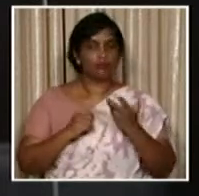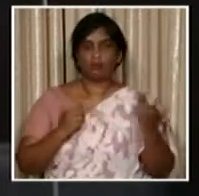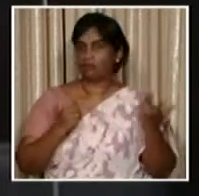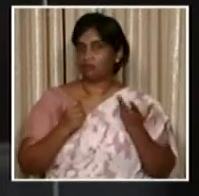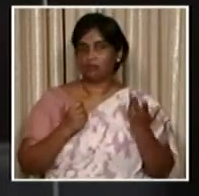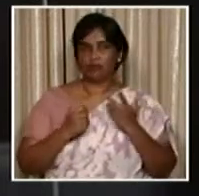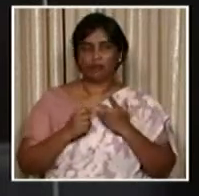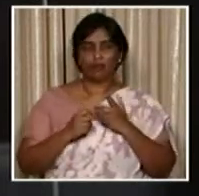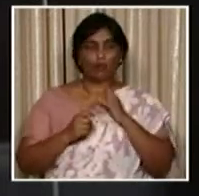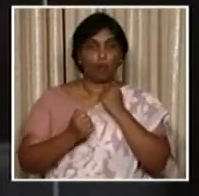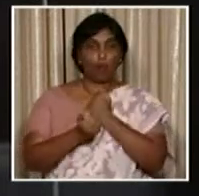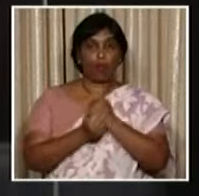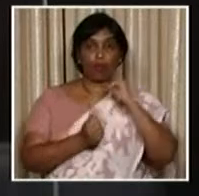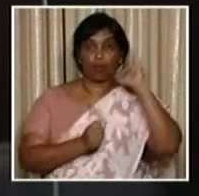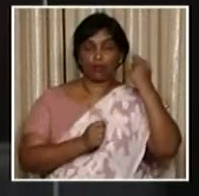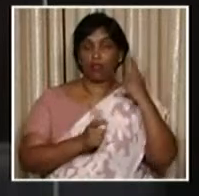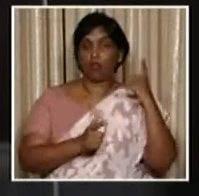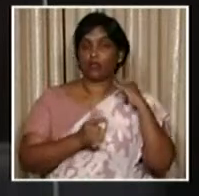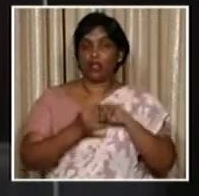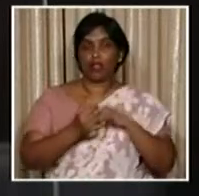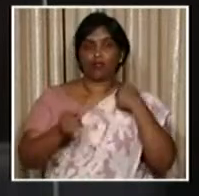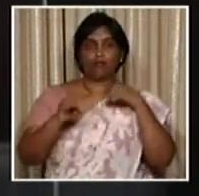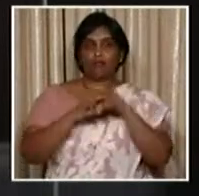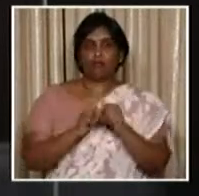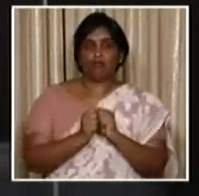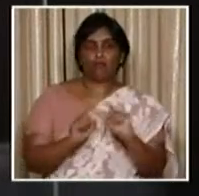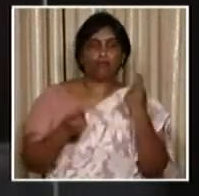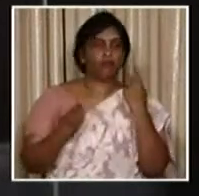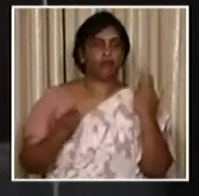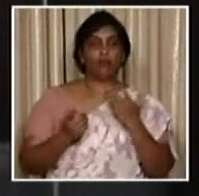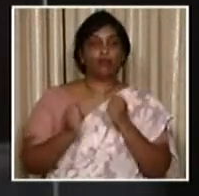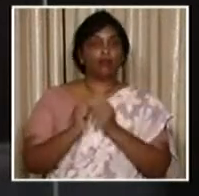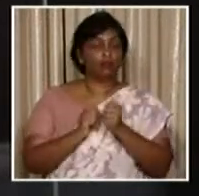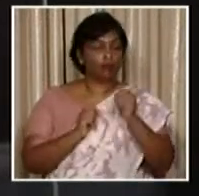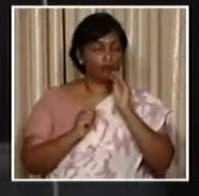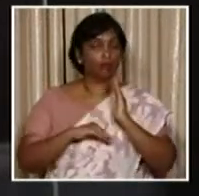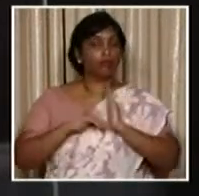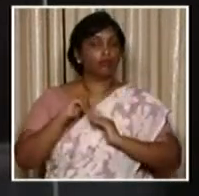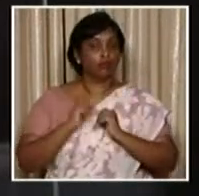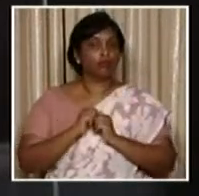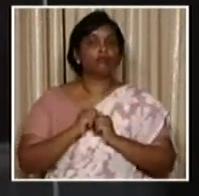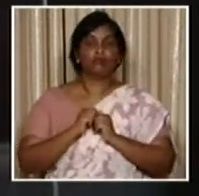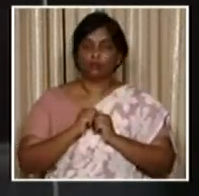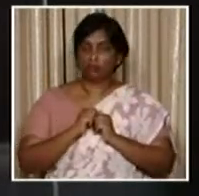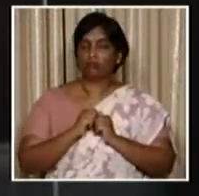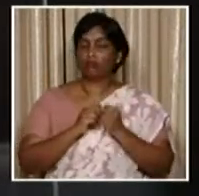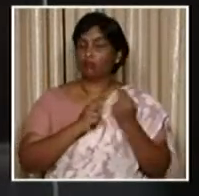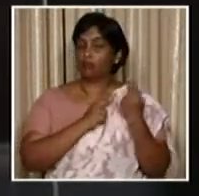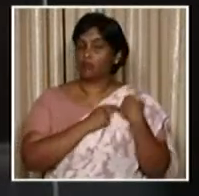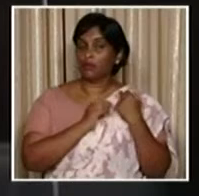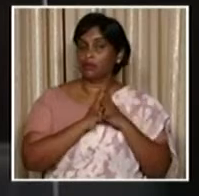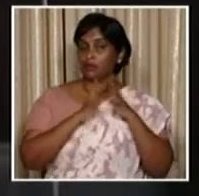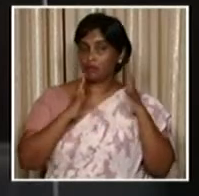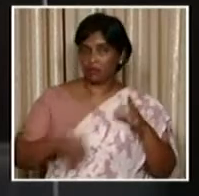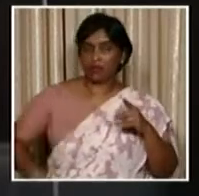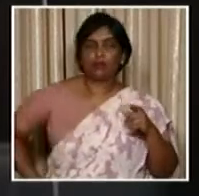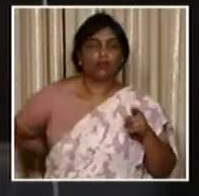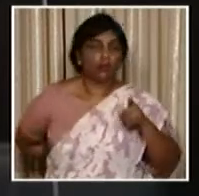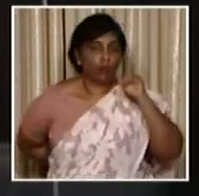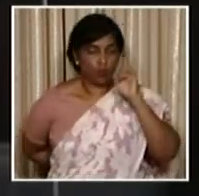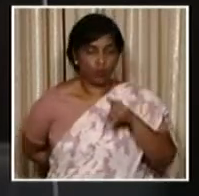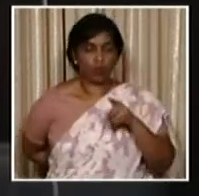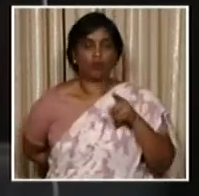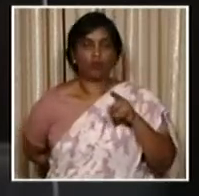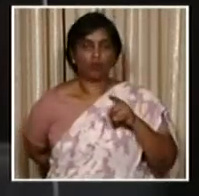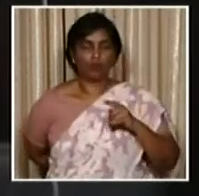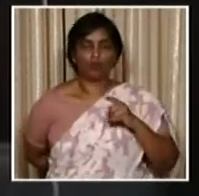kawadawa saamaanyen police patita hari araksha lekamta hari mekata gatiyutu piyawara itama baara dura piyawara